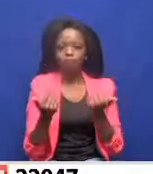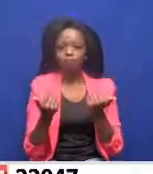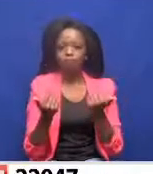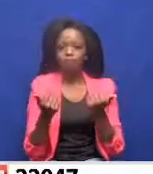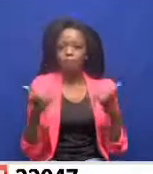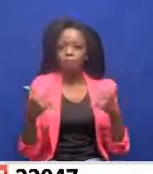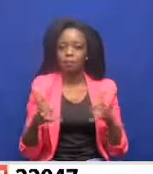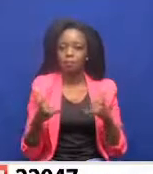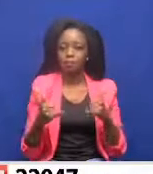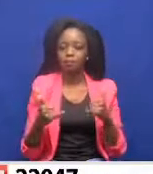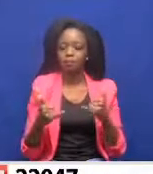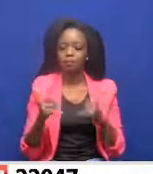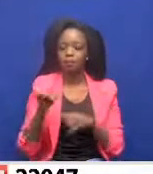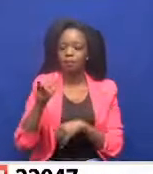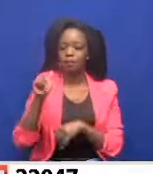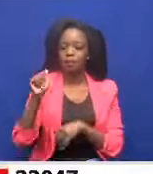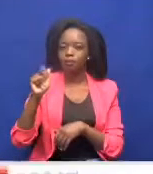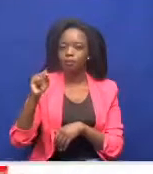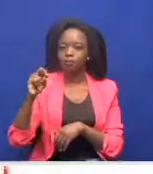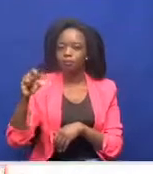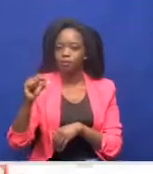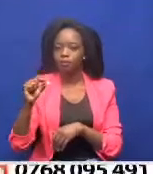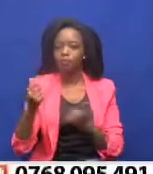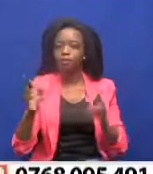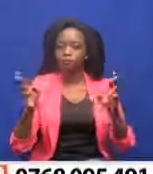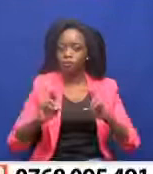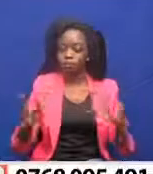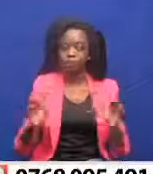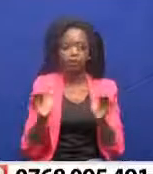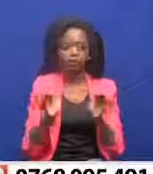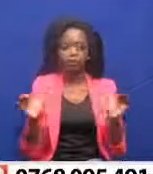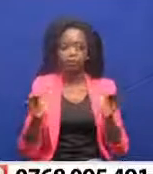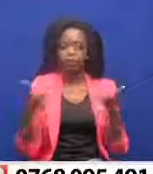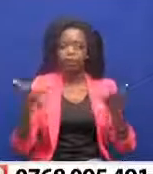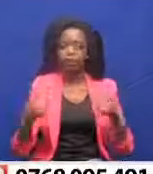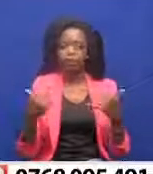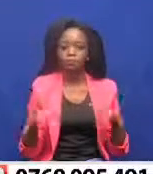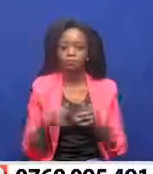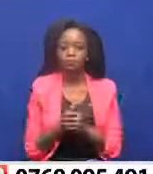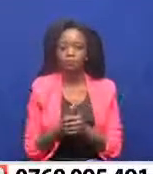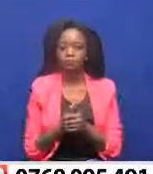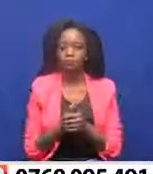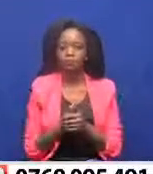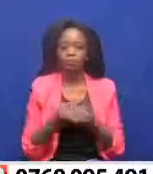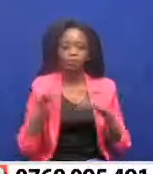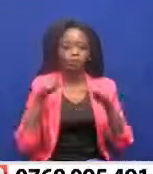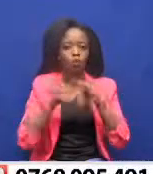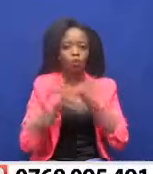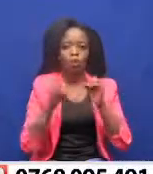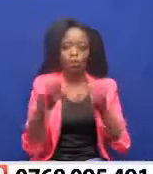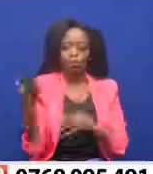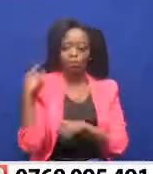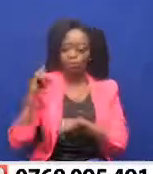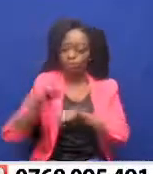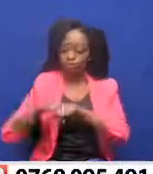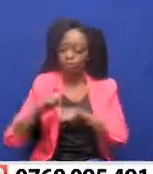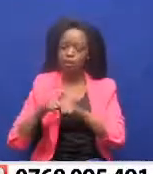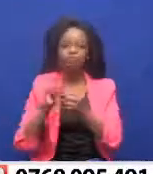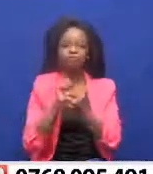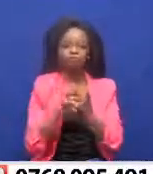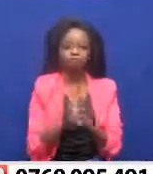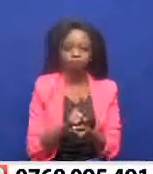to don the younger jersey, ready for the big hunt. Nikaanza kuuliza mfungaji bora alikuwa na bao ngapi msimu uliopita, akaniambia